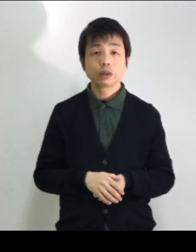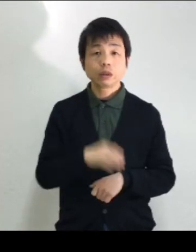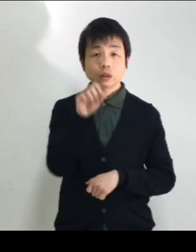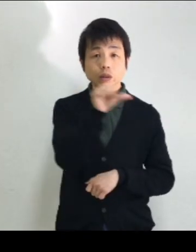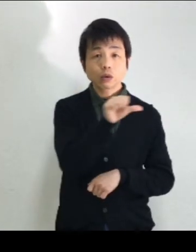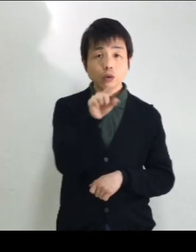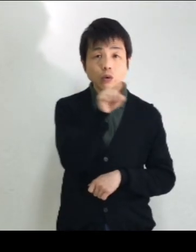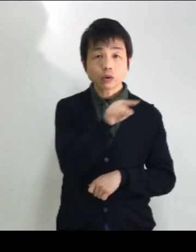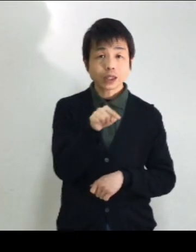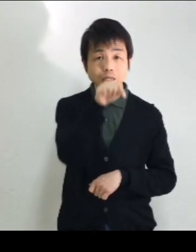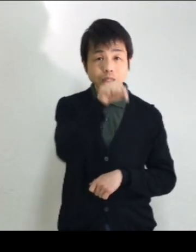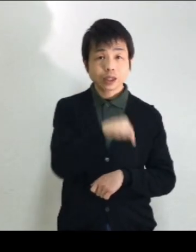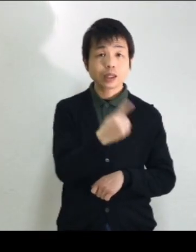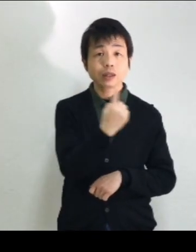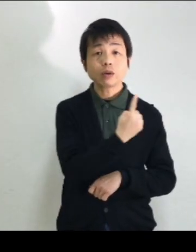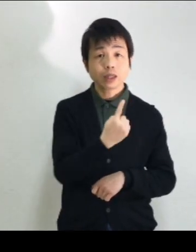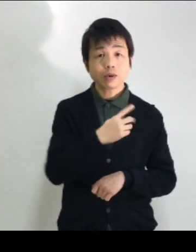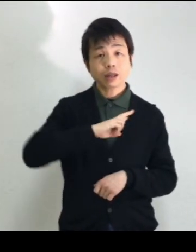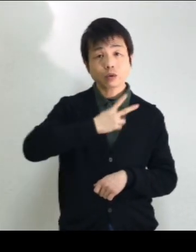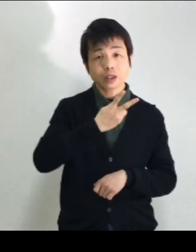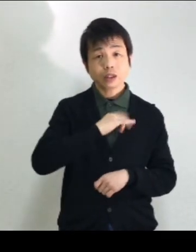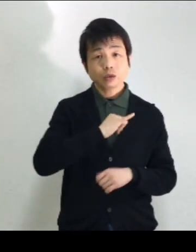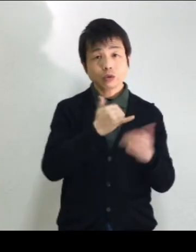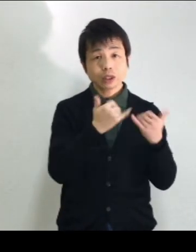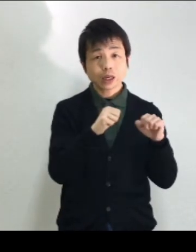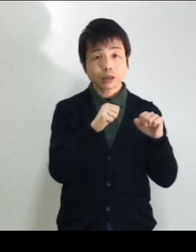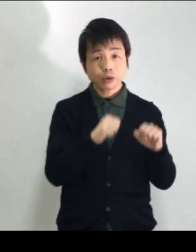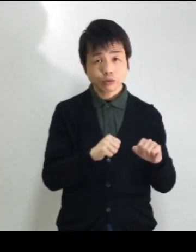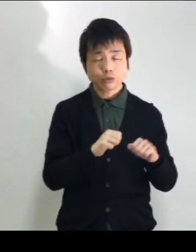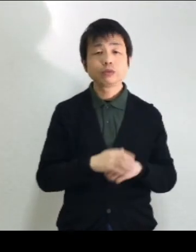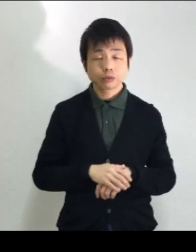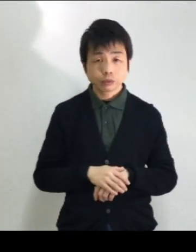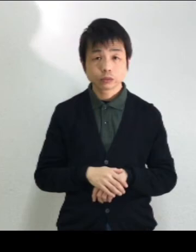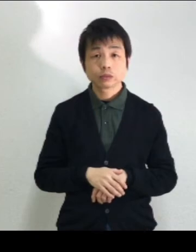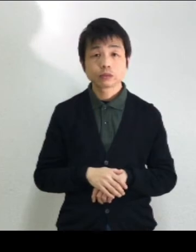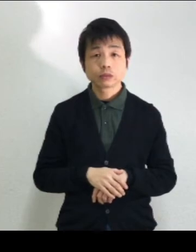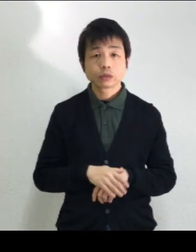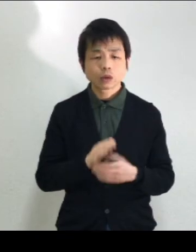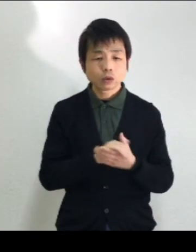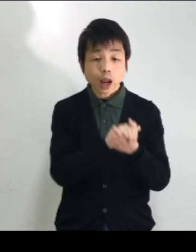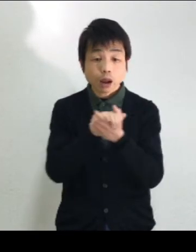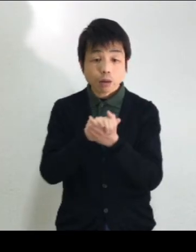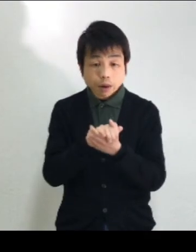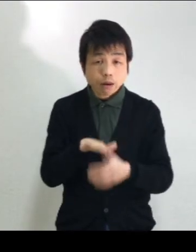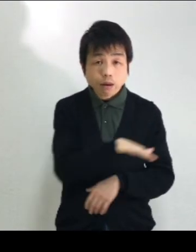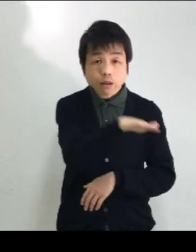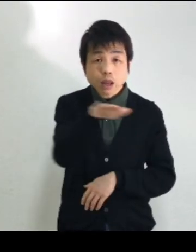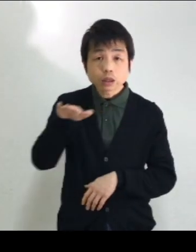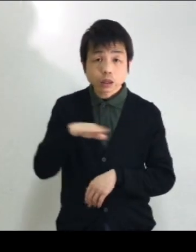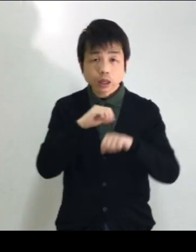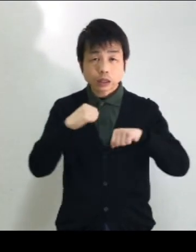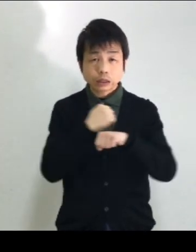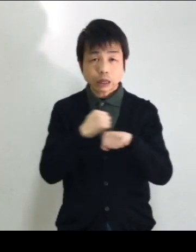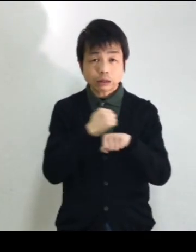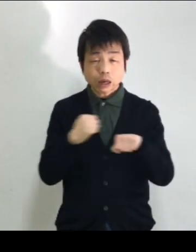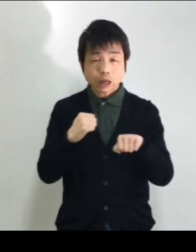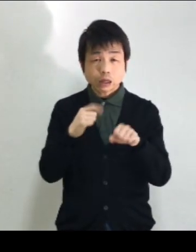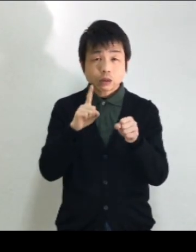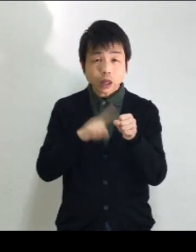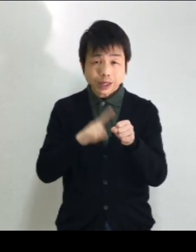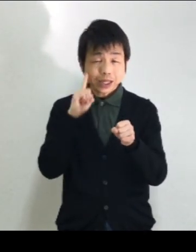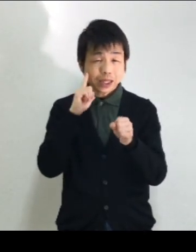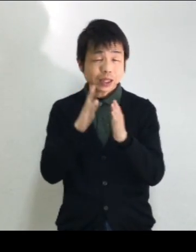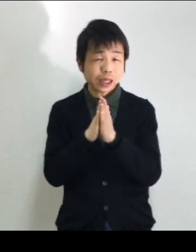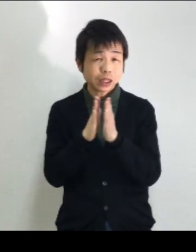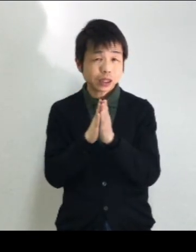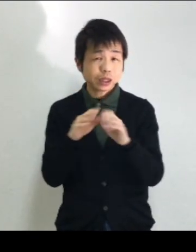で5人に1人は トランスの当事者の仲間がいて、その仲間たちが生きづらさゆえに